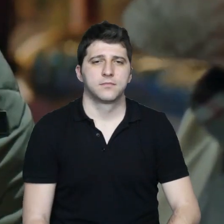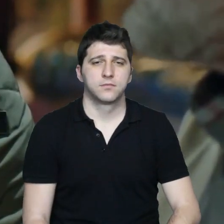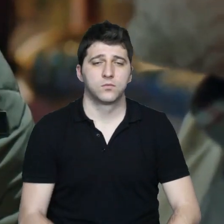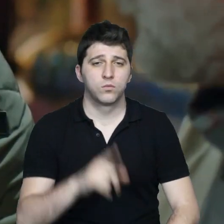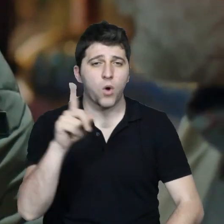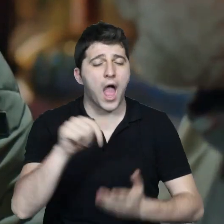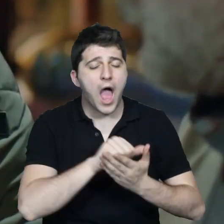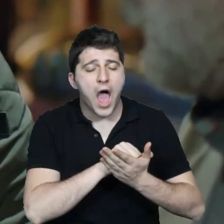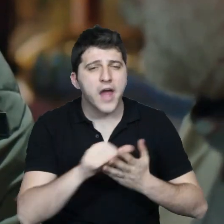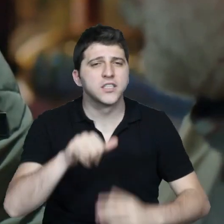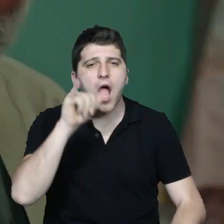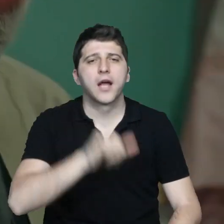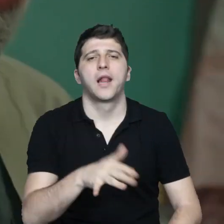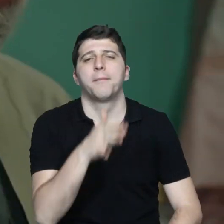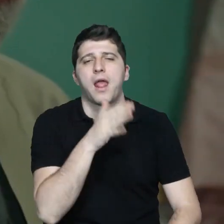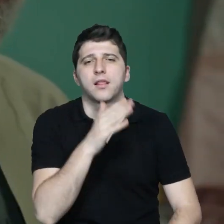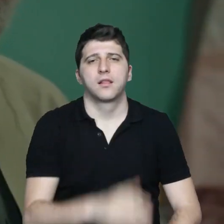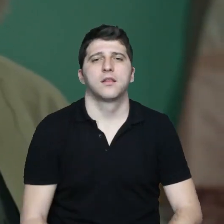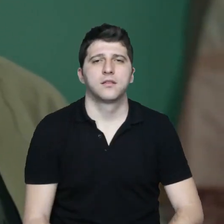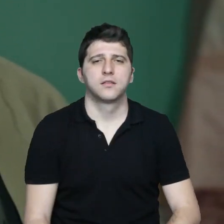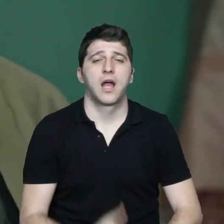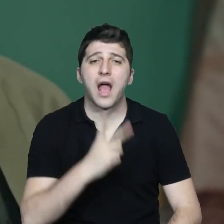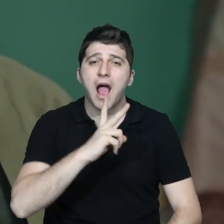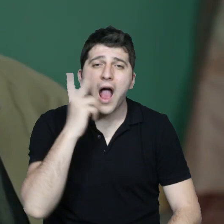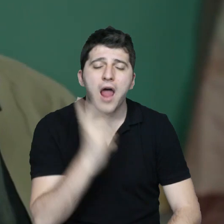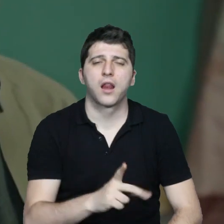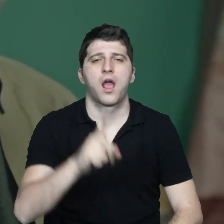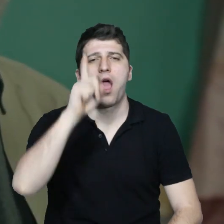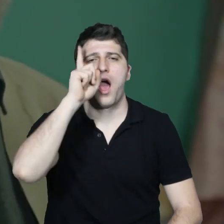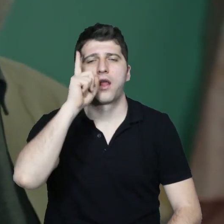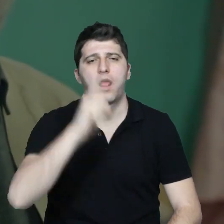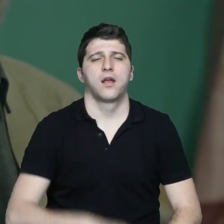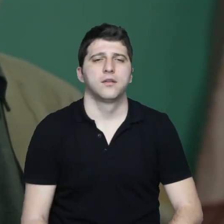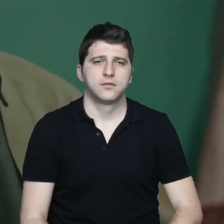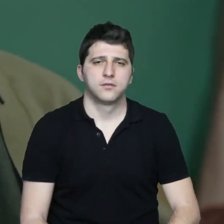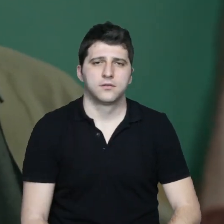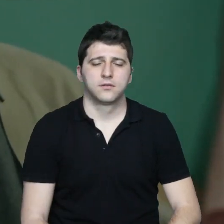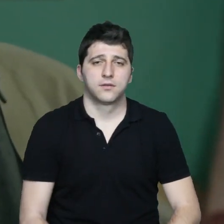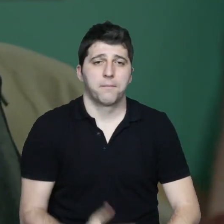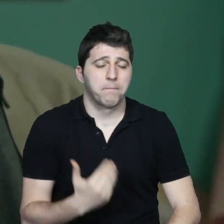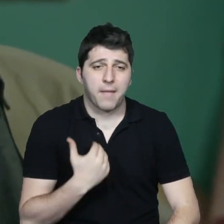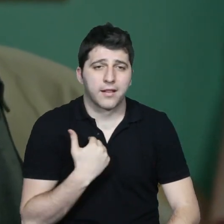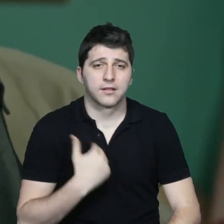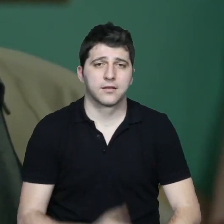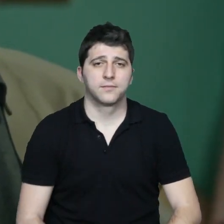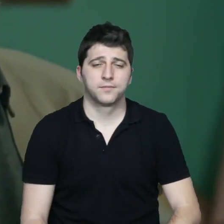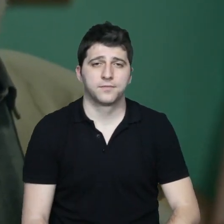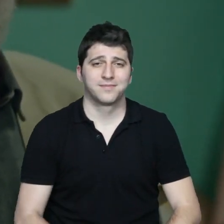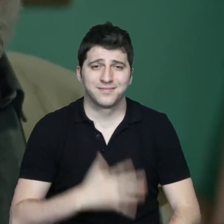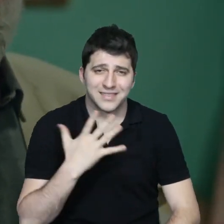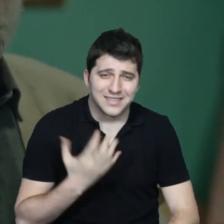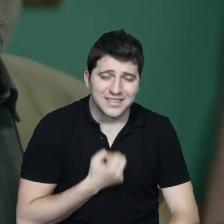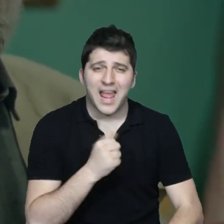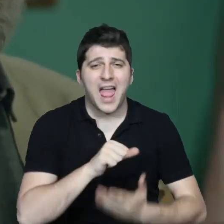O her şeyi hakkıyla bilendir. Hüküm ve hikmet sahibi odur. Ben tasa ve